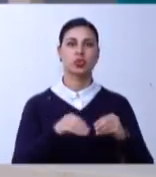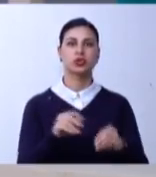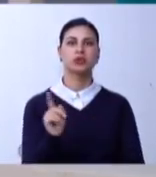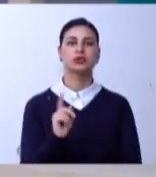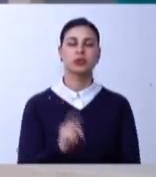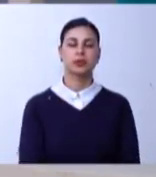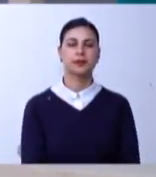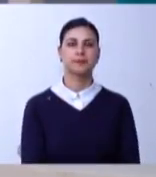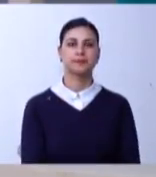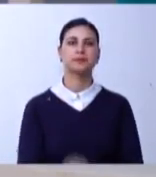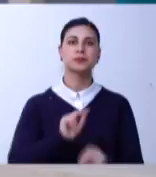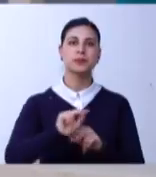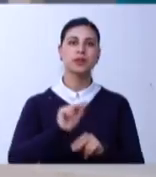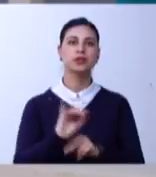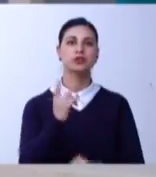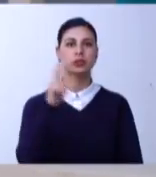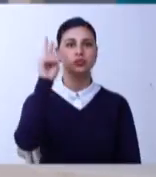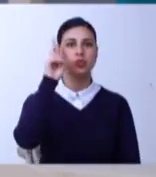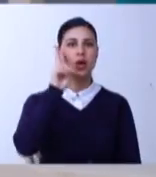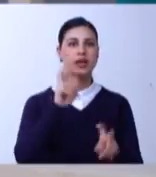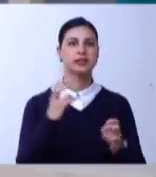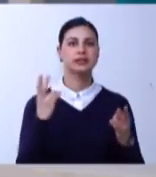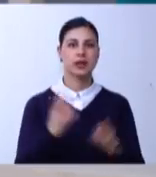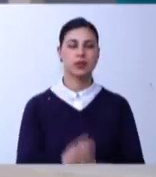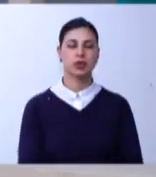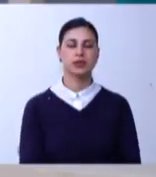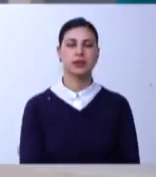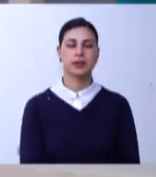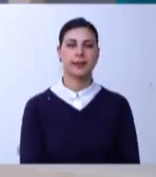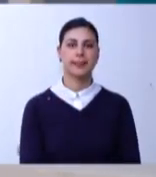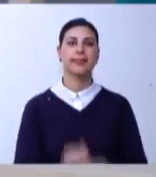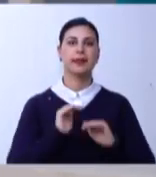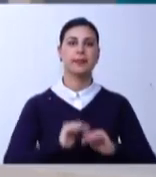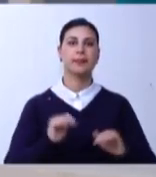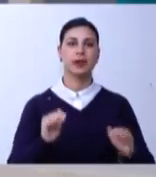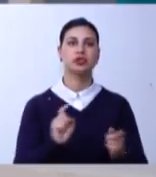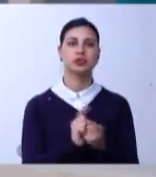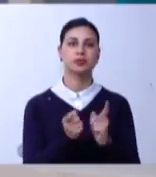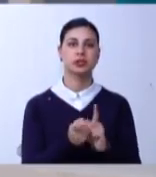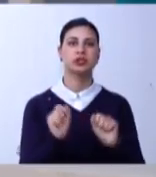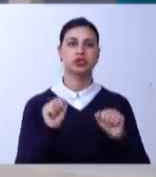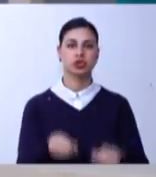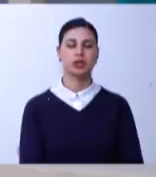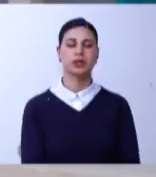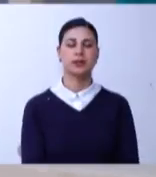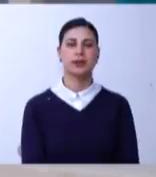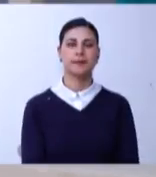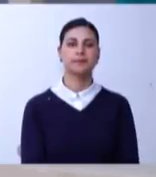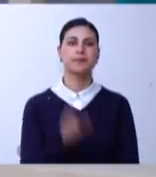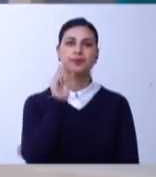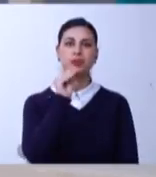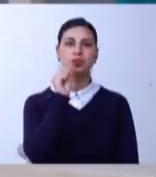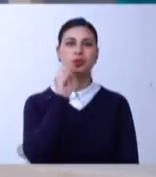რომ ასწავლონ ბავშვ ტუალეტის გამოყენება. ბახში პირიქით შეიძლება,